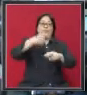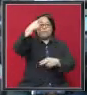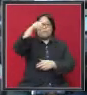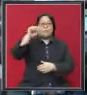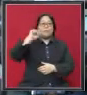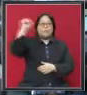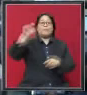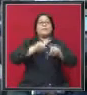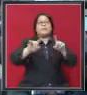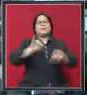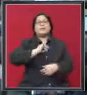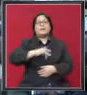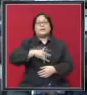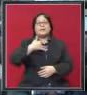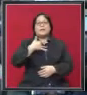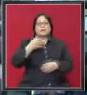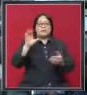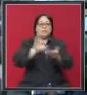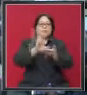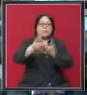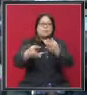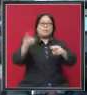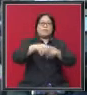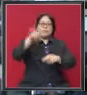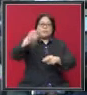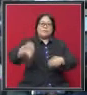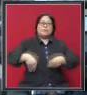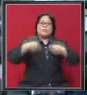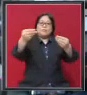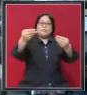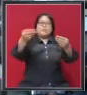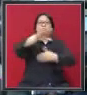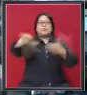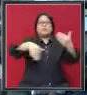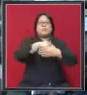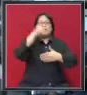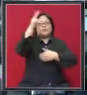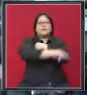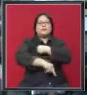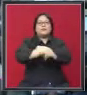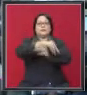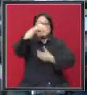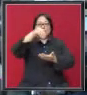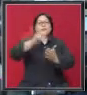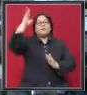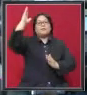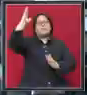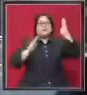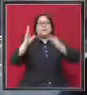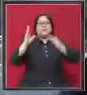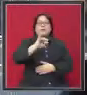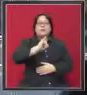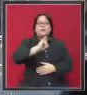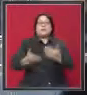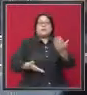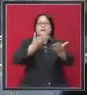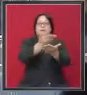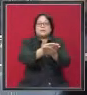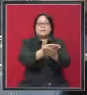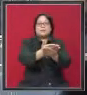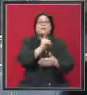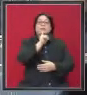Sabah. Namun saya rasa peruntukan tambahan juga perlu diberikan kepada semua kerajaan negeri di Malaysia ini. Dan saya telah